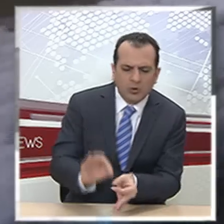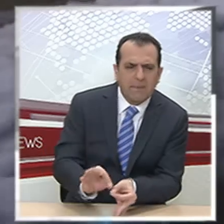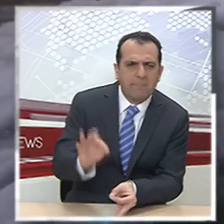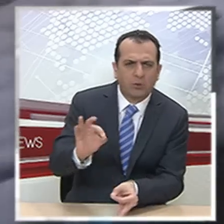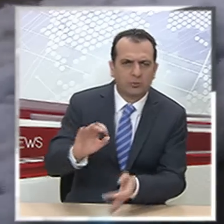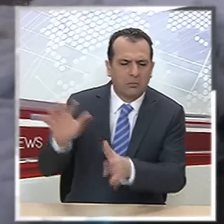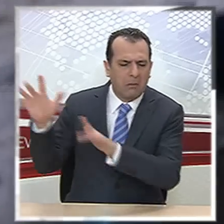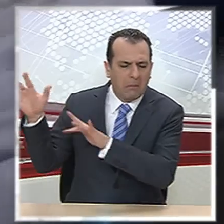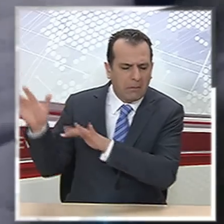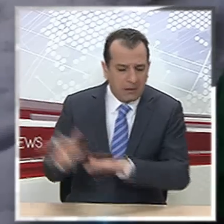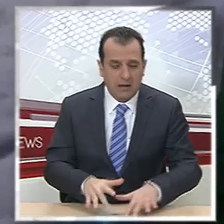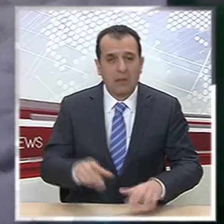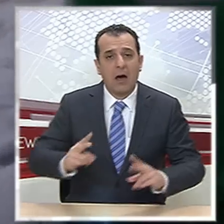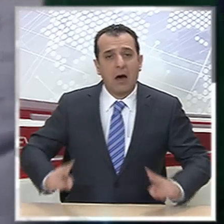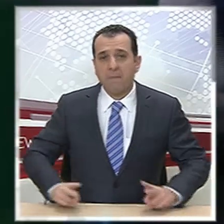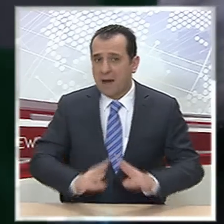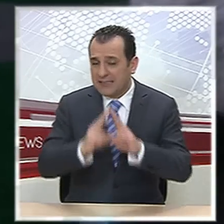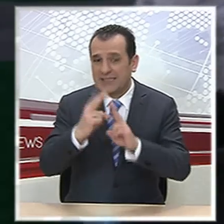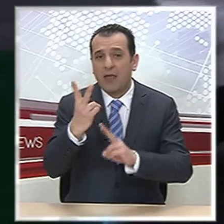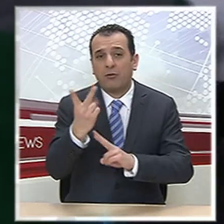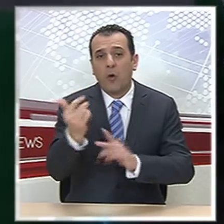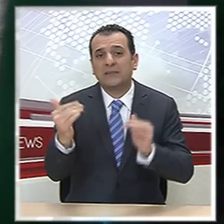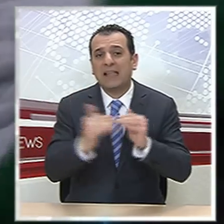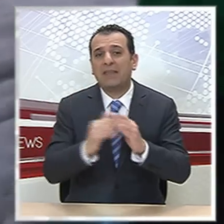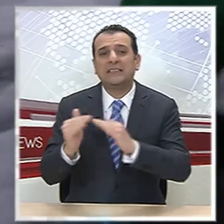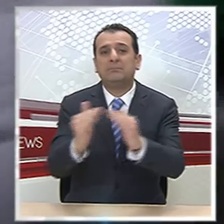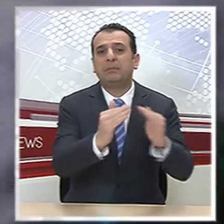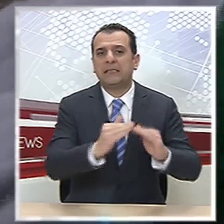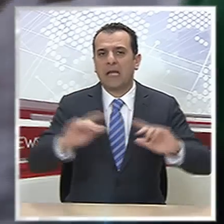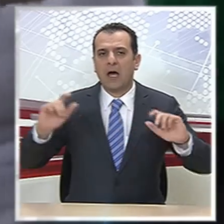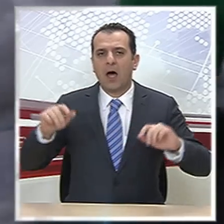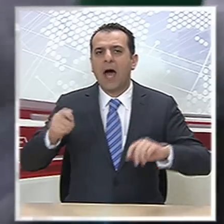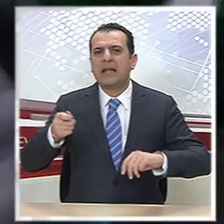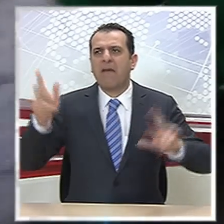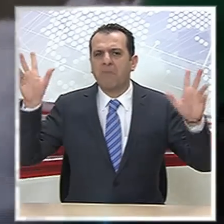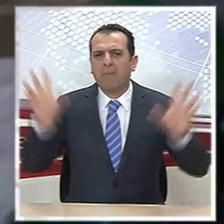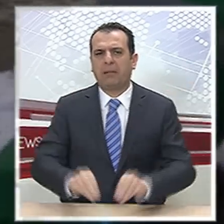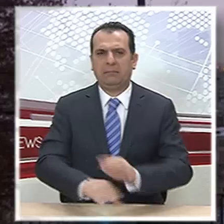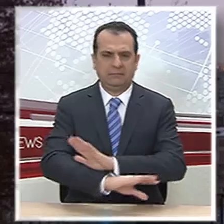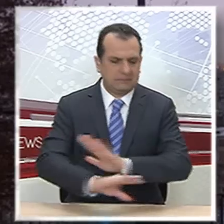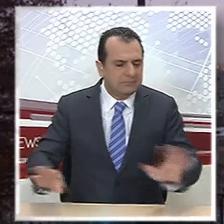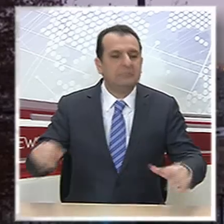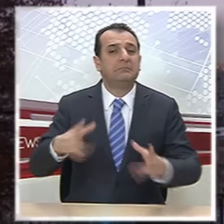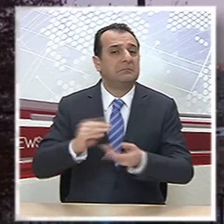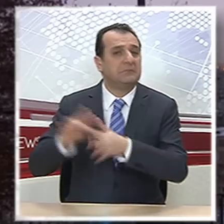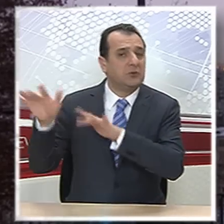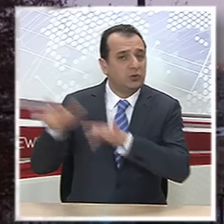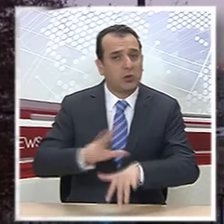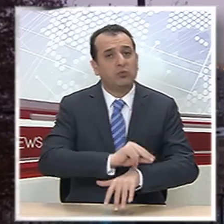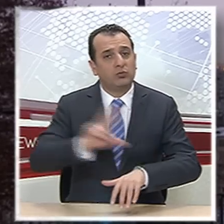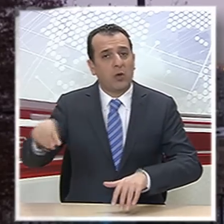πόλη του Φωτός, λόγω της κακοκαιρίας, 2.500 νοικοκυριά παραμένουν χωρίς ρεύμα. Σφοδρές χιονοπτώσεις προκαλούν χάος στη